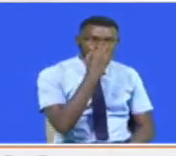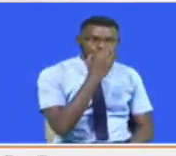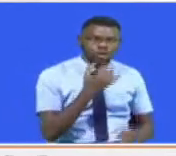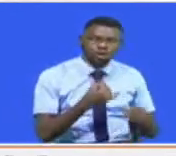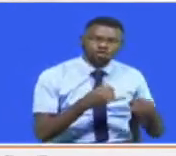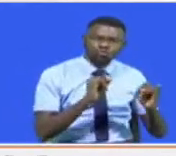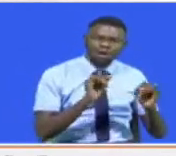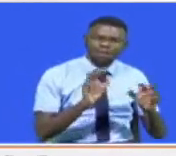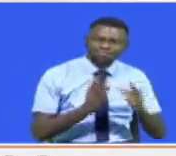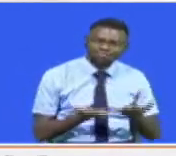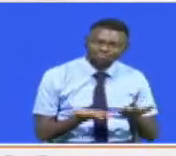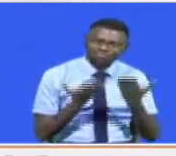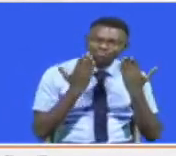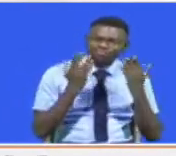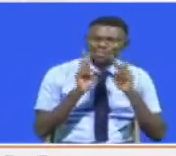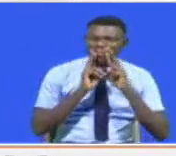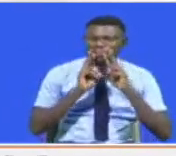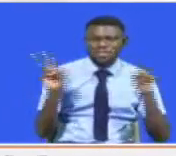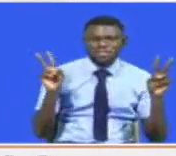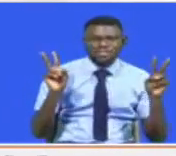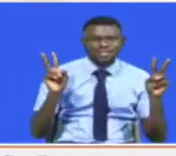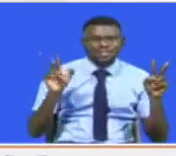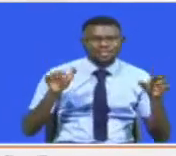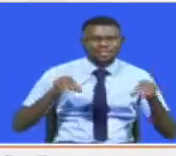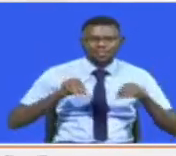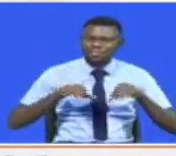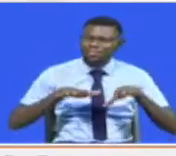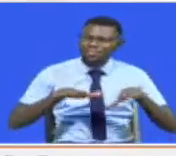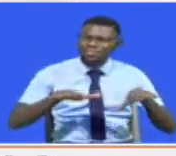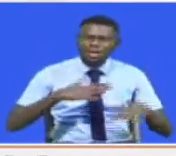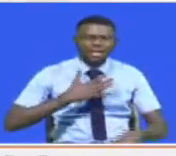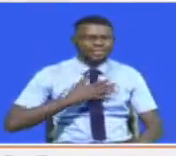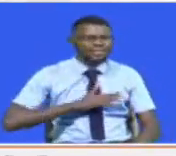dumisho amani ya kudumu hapa Samburu.